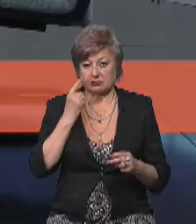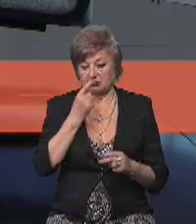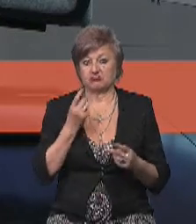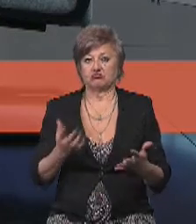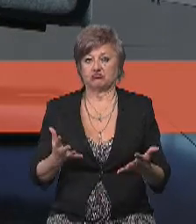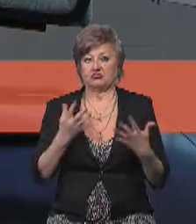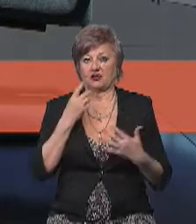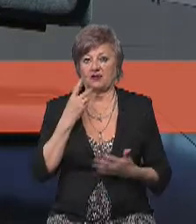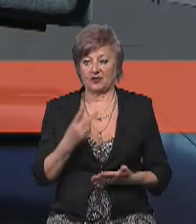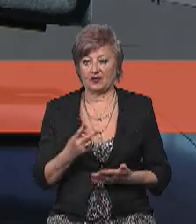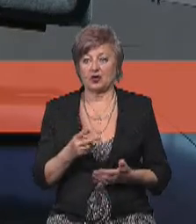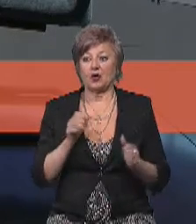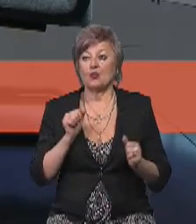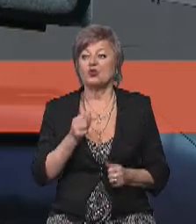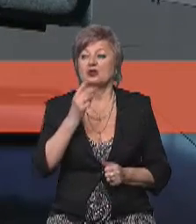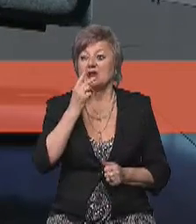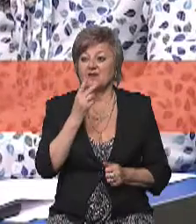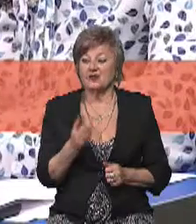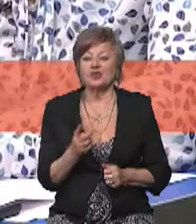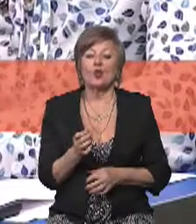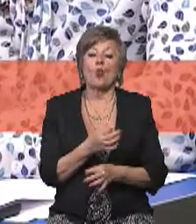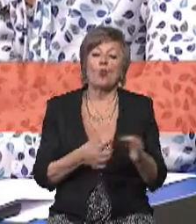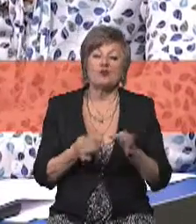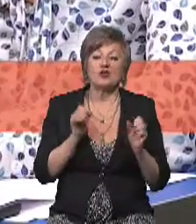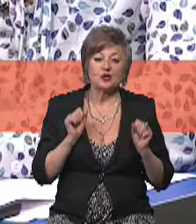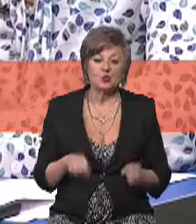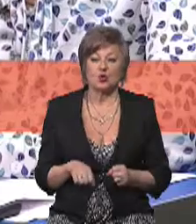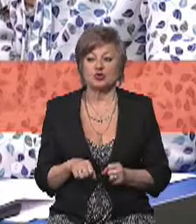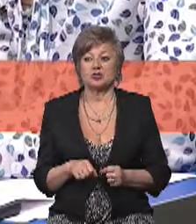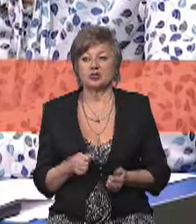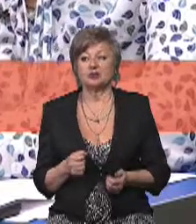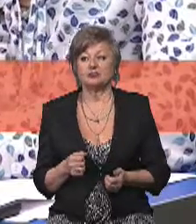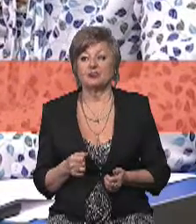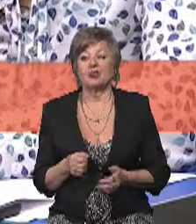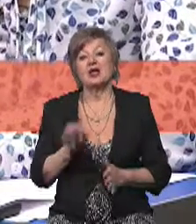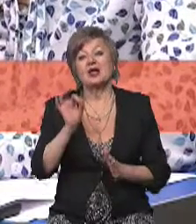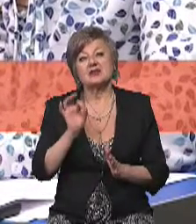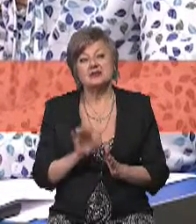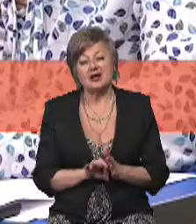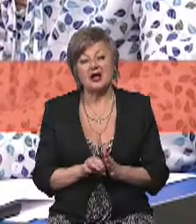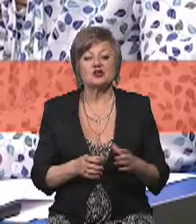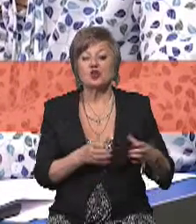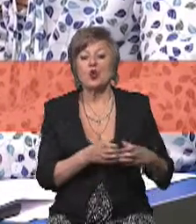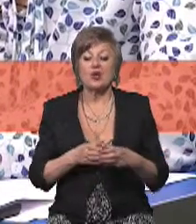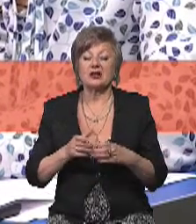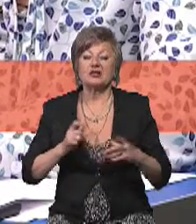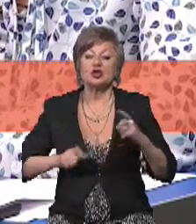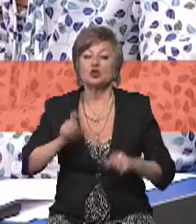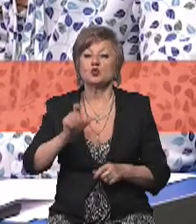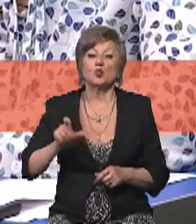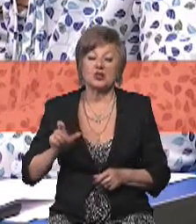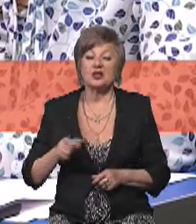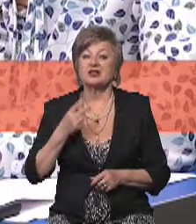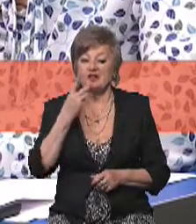Тобто, її можна побачити, можна обговорити. Да. Тобто, зразу і колектив, і студенти зразу